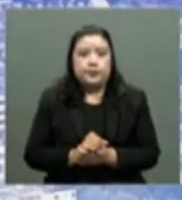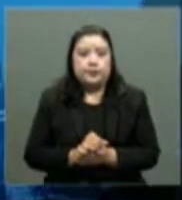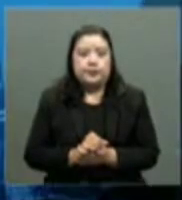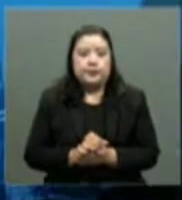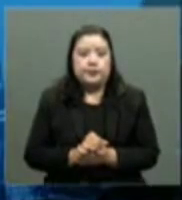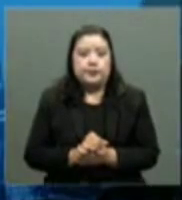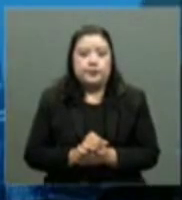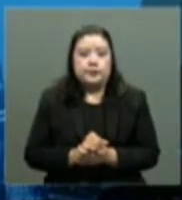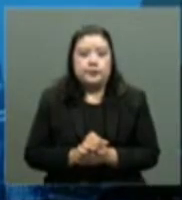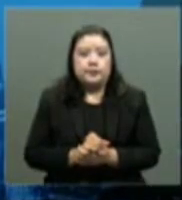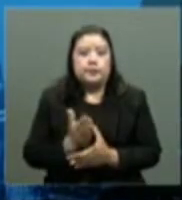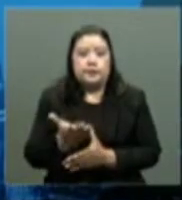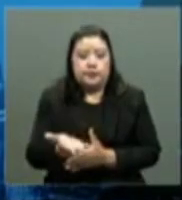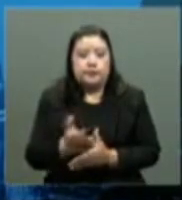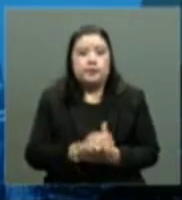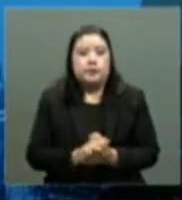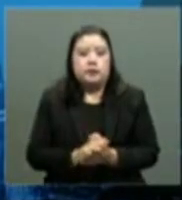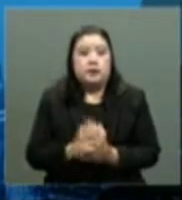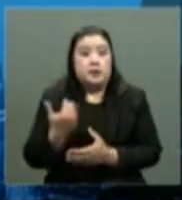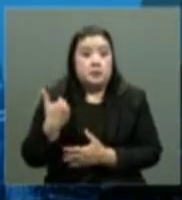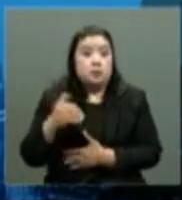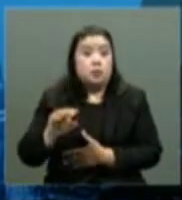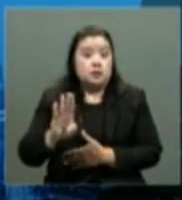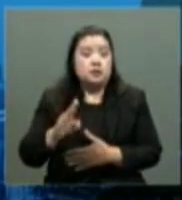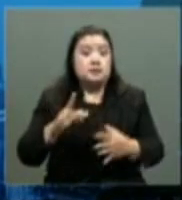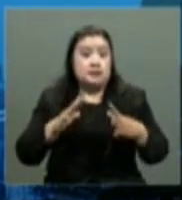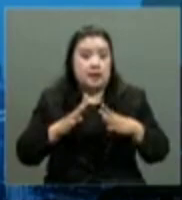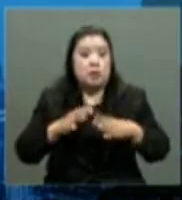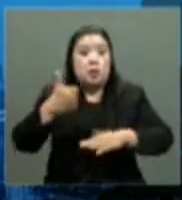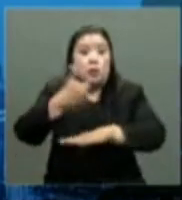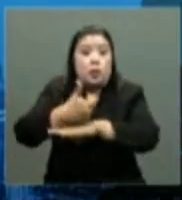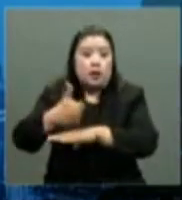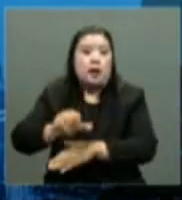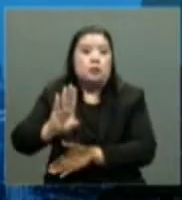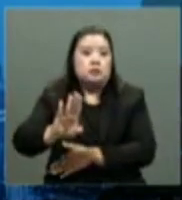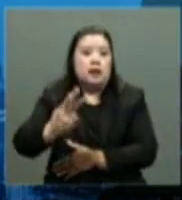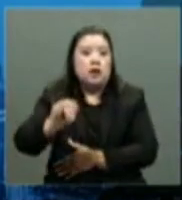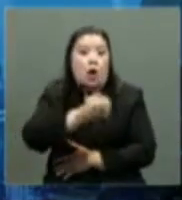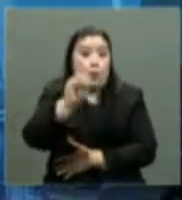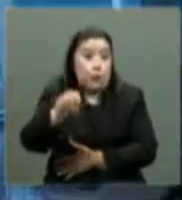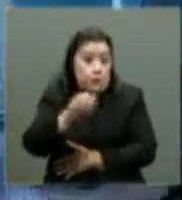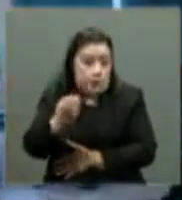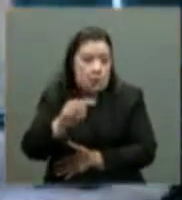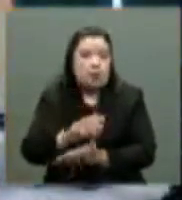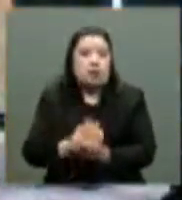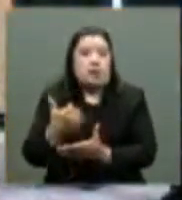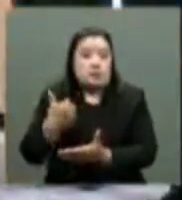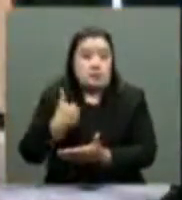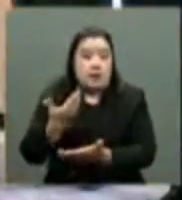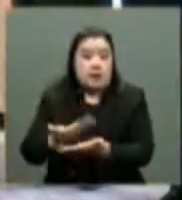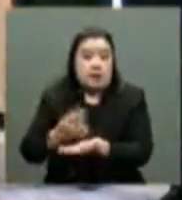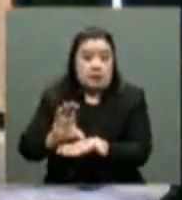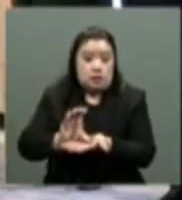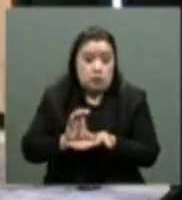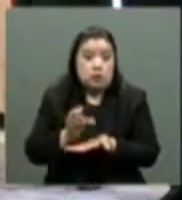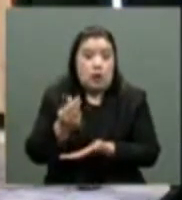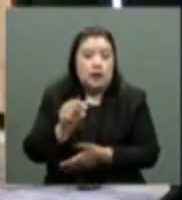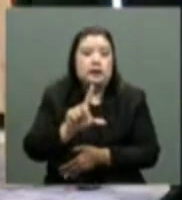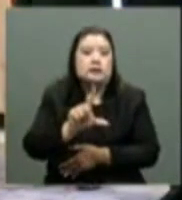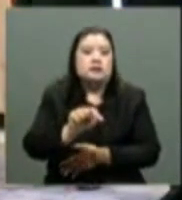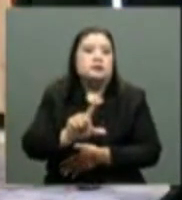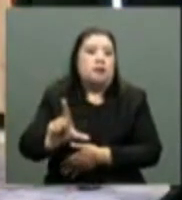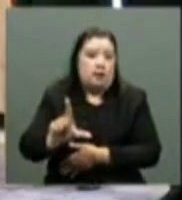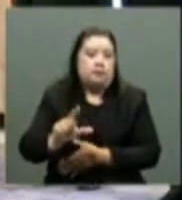กลุ่มบุคคลนะครับซึ่งเป็นภาคเอกชนเป็นคณะผู้บริหารจากบริษัทเดอะมอลล์กรุ๊ปนะครับมามอบให้จำนวน20ล้านแล้ว